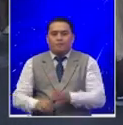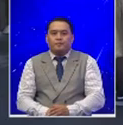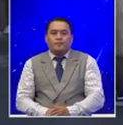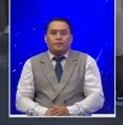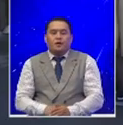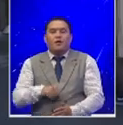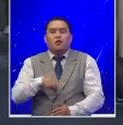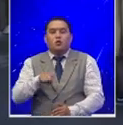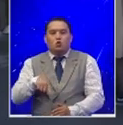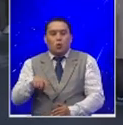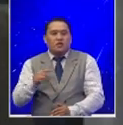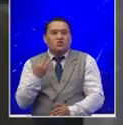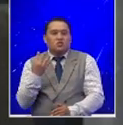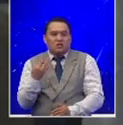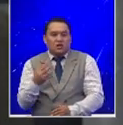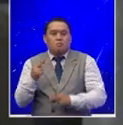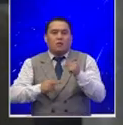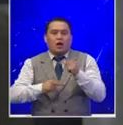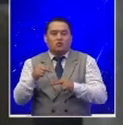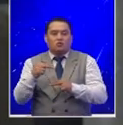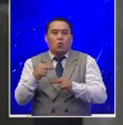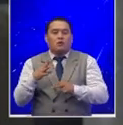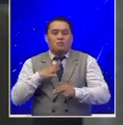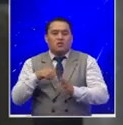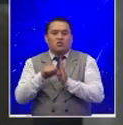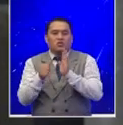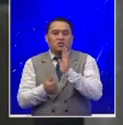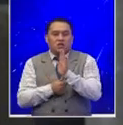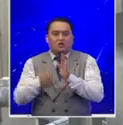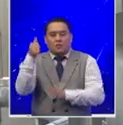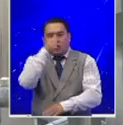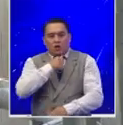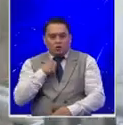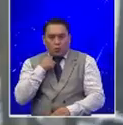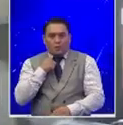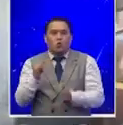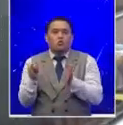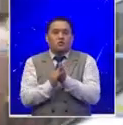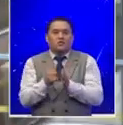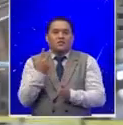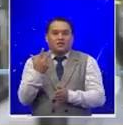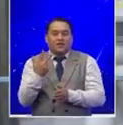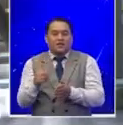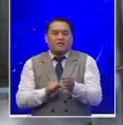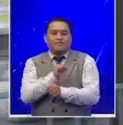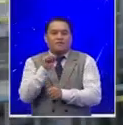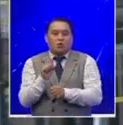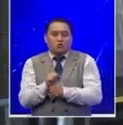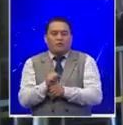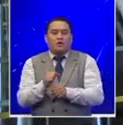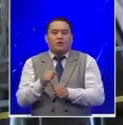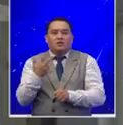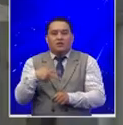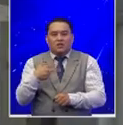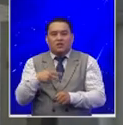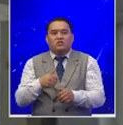4, расположенная в районе завода «Арман», построена в 2016 году по программе «Нурлыжол». Здесь установлены 3 водогрейных котла общей мощностью 30